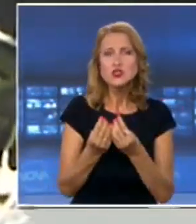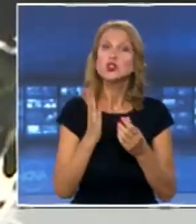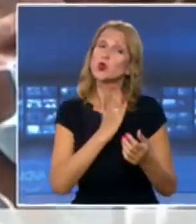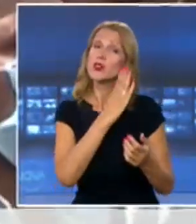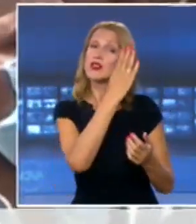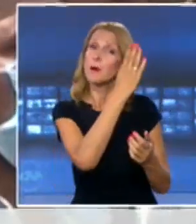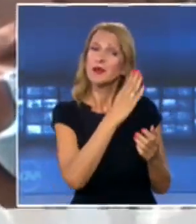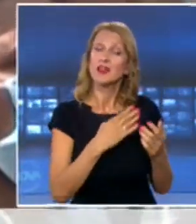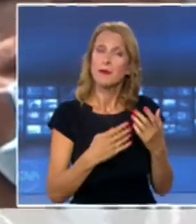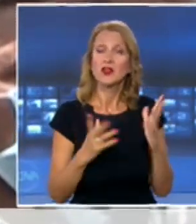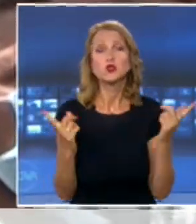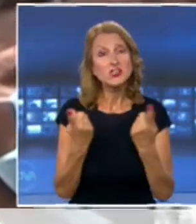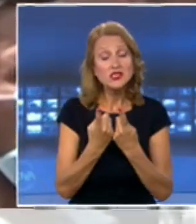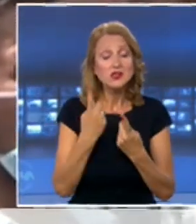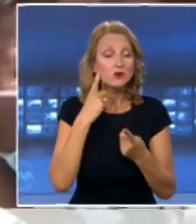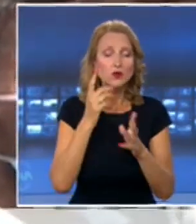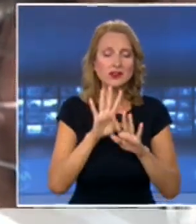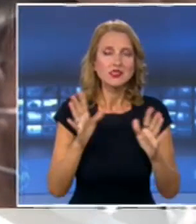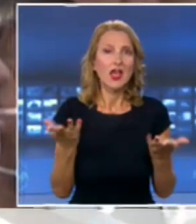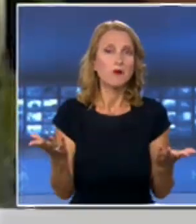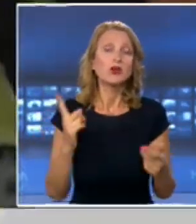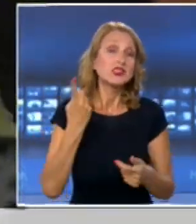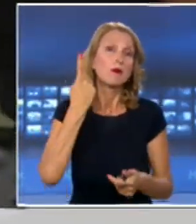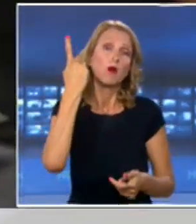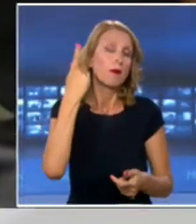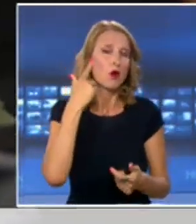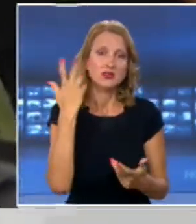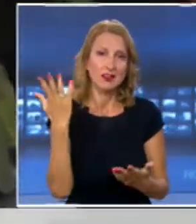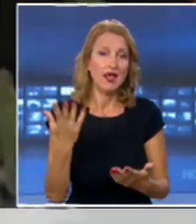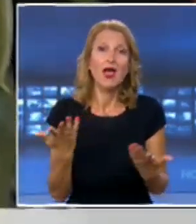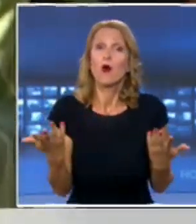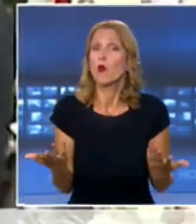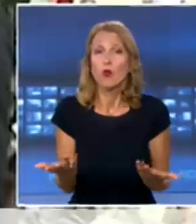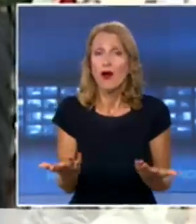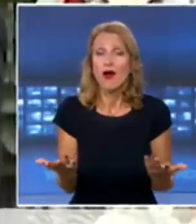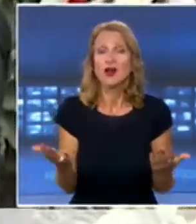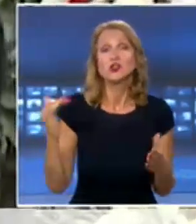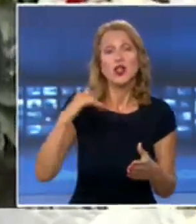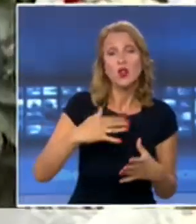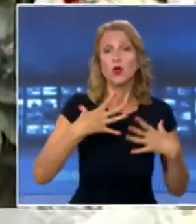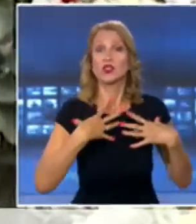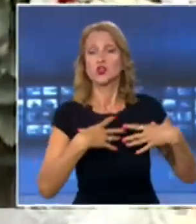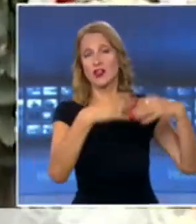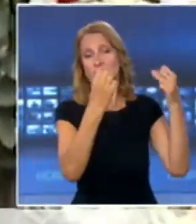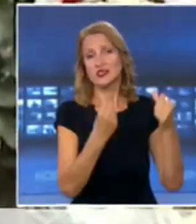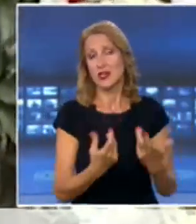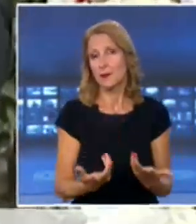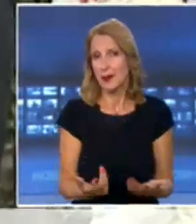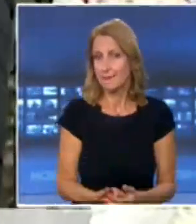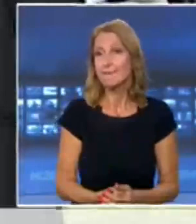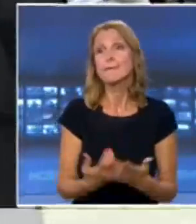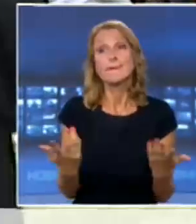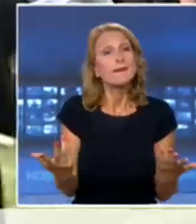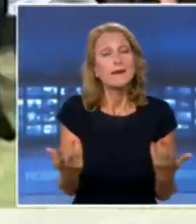знае. Може би само Бог знае кога ще дойде и ще ни вземе. Така че